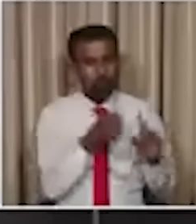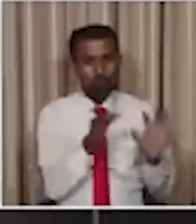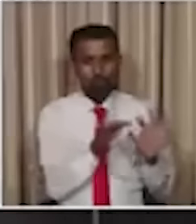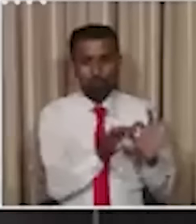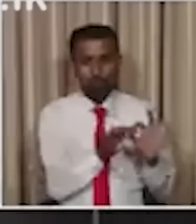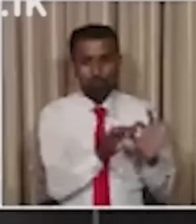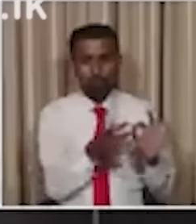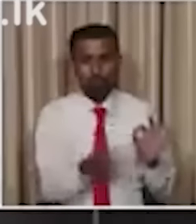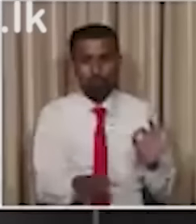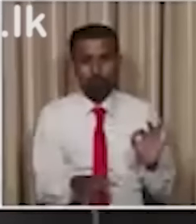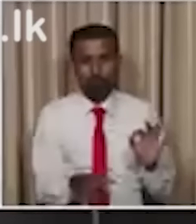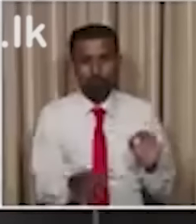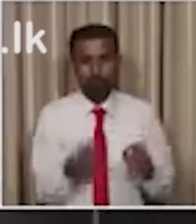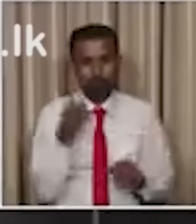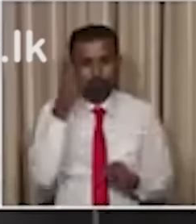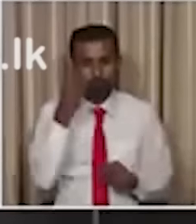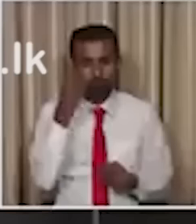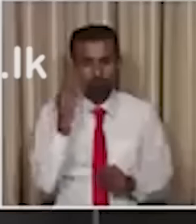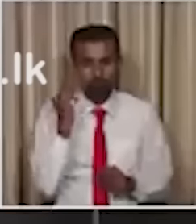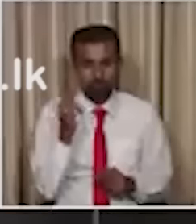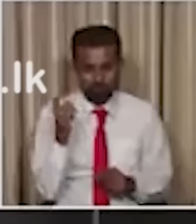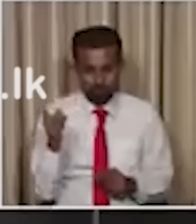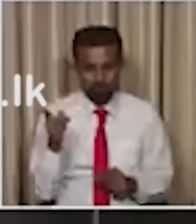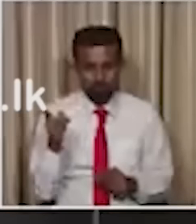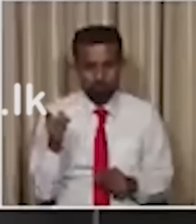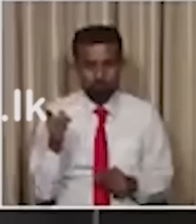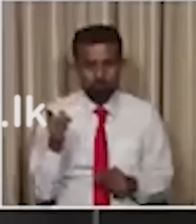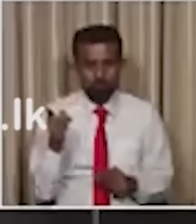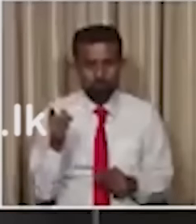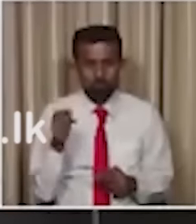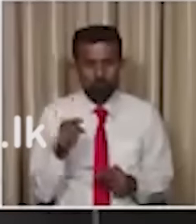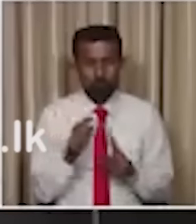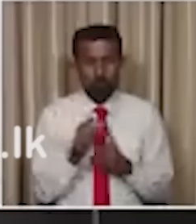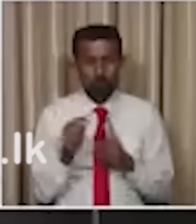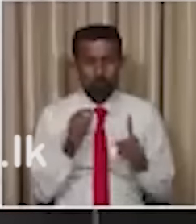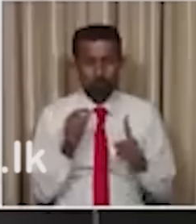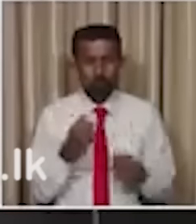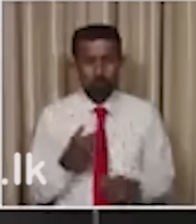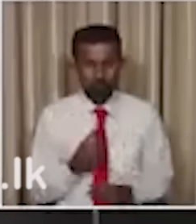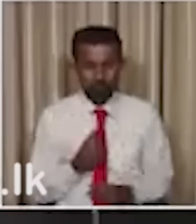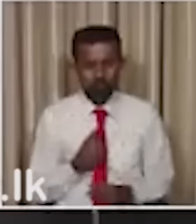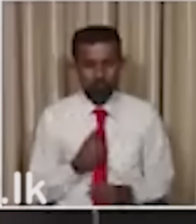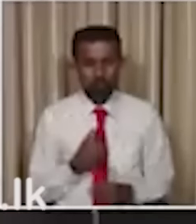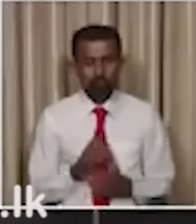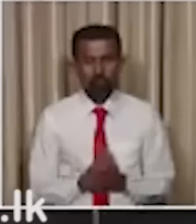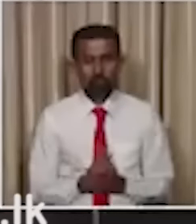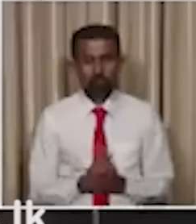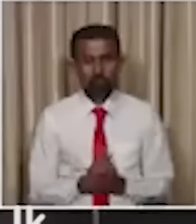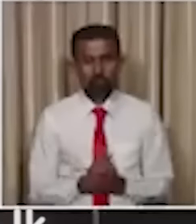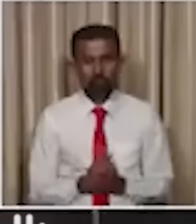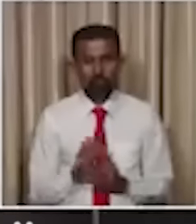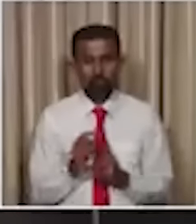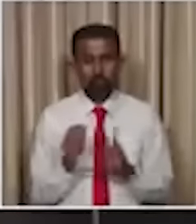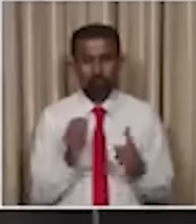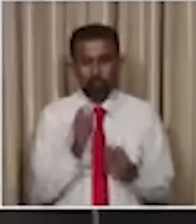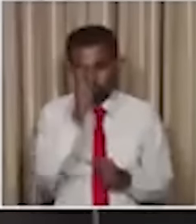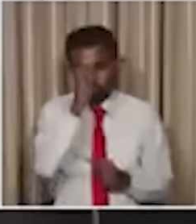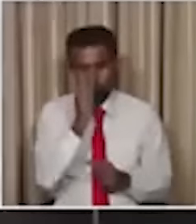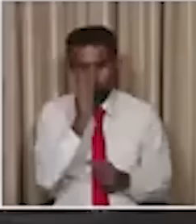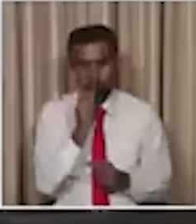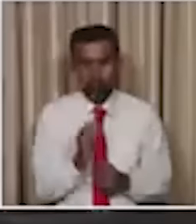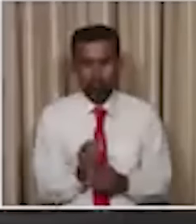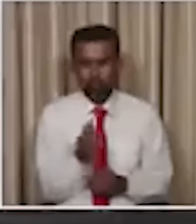තියෙන්නේ බුද්ධියංශ නිලධාරියෙක්ට කියලා තමයි මේ මන්ත්‍රීවරු මමත් එක මේ ප්‍රශ්න කරා. මන්ත්‍රීතුමා